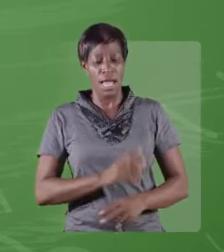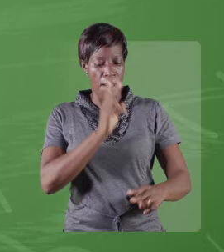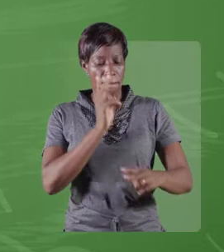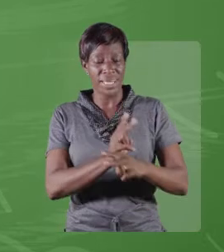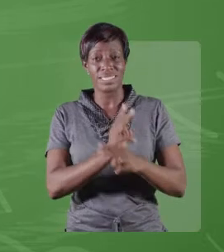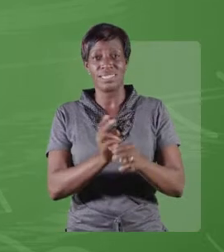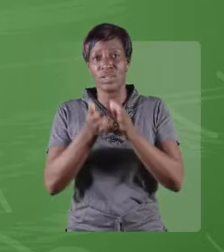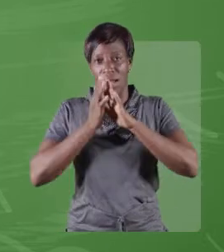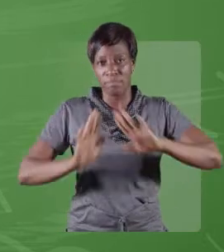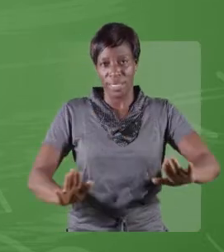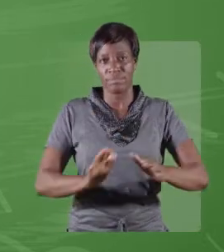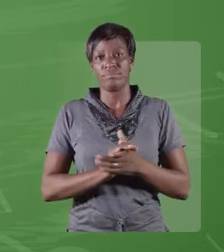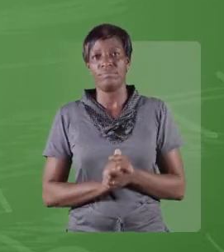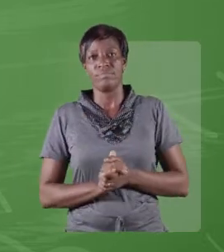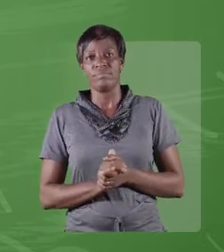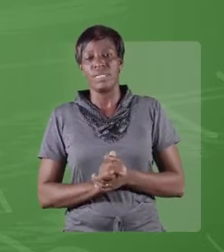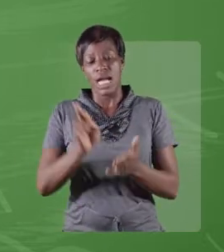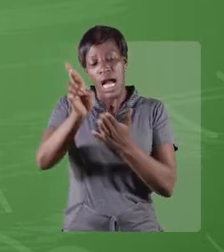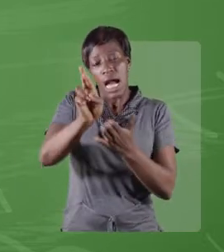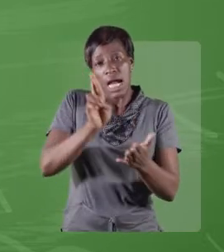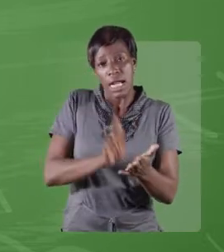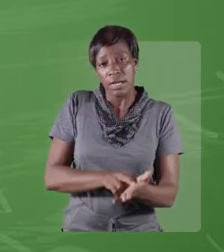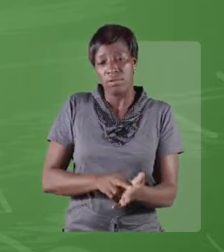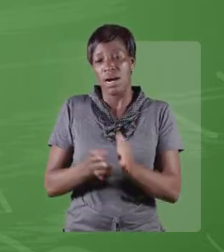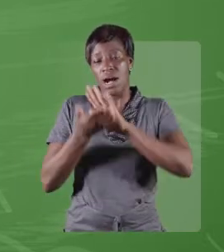paix. Règlement pacifique.